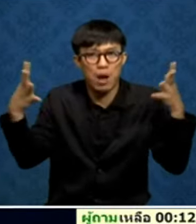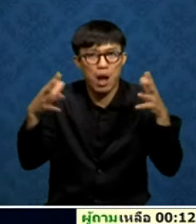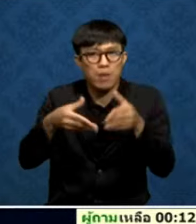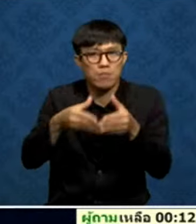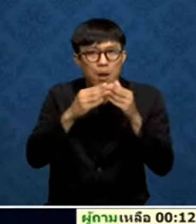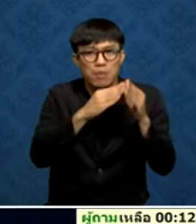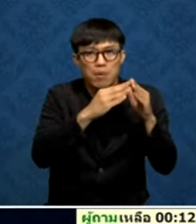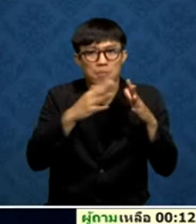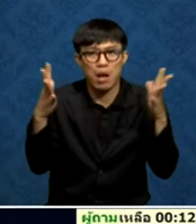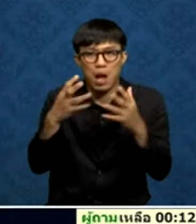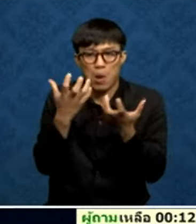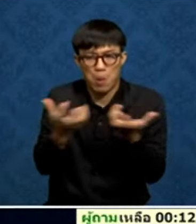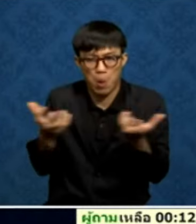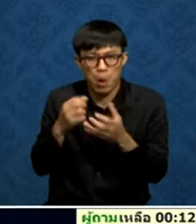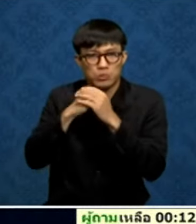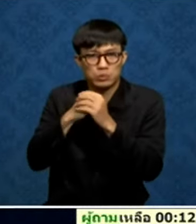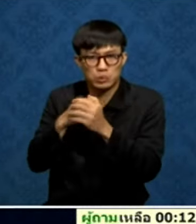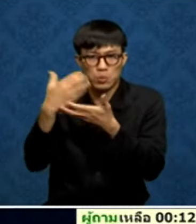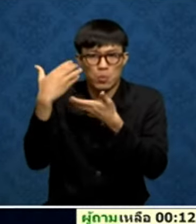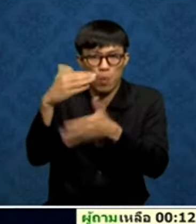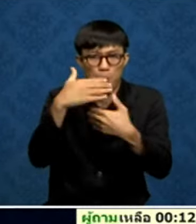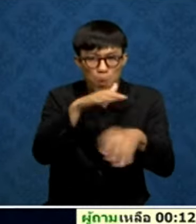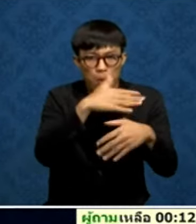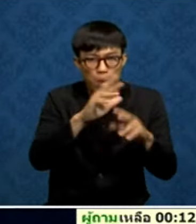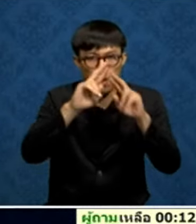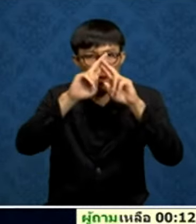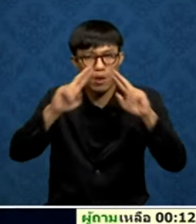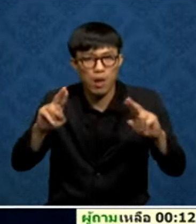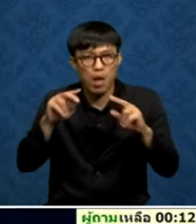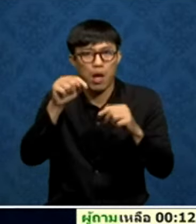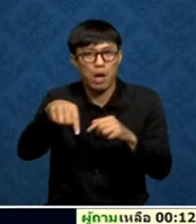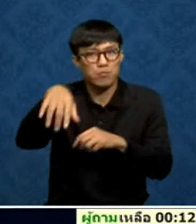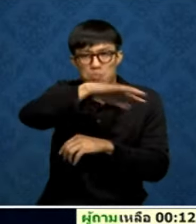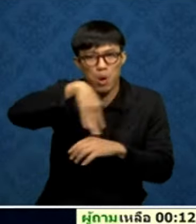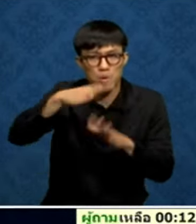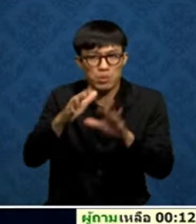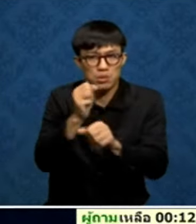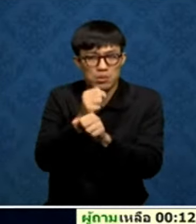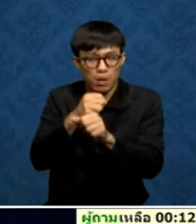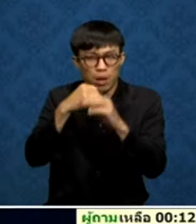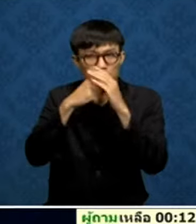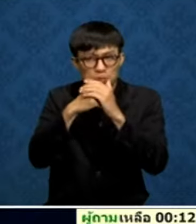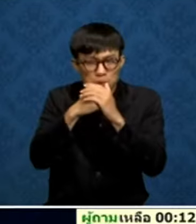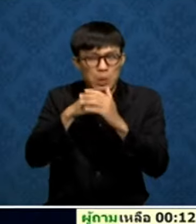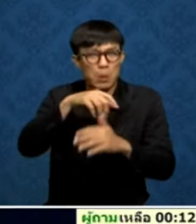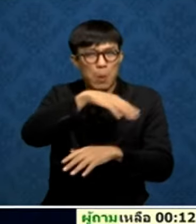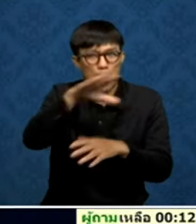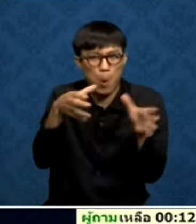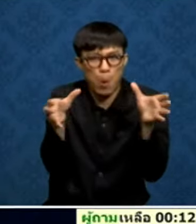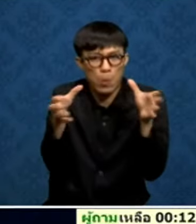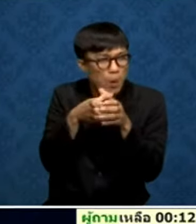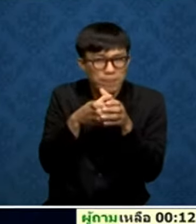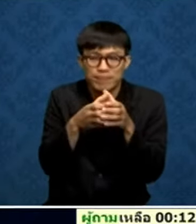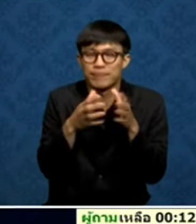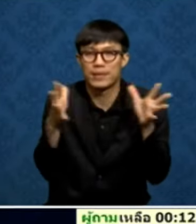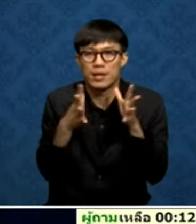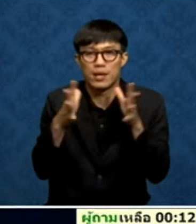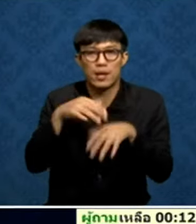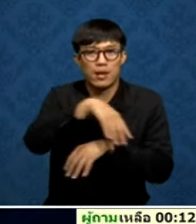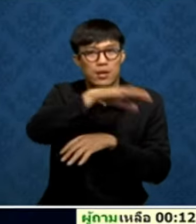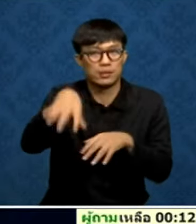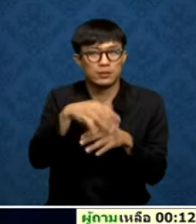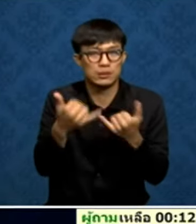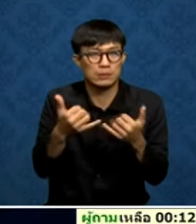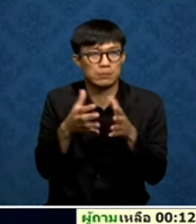ากจีนครับมาเป็นคอนเทนเนอร์ครับพนักงานในร้านทุกอย่างครับเป็นคนจีนอยู่กันเป็นนิคมเต็มไปหมดเลยครับ